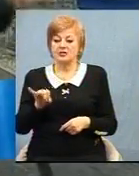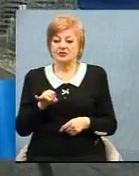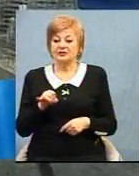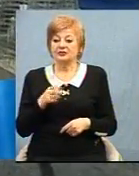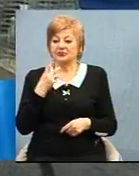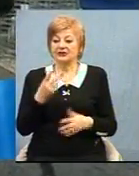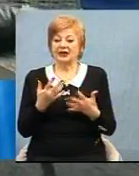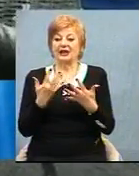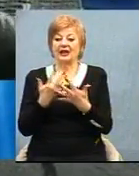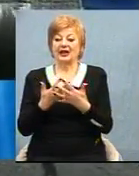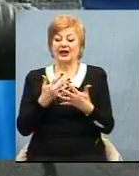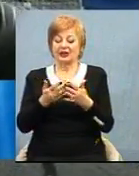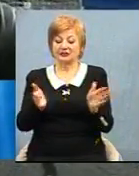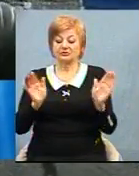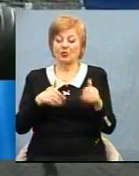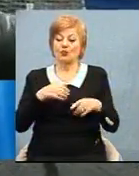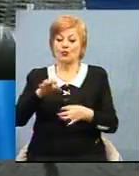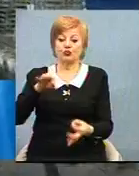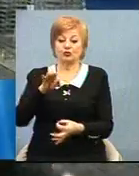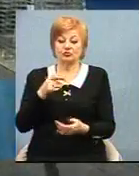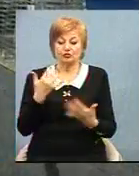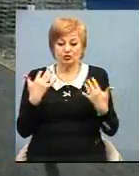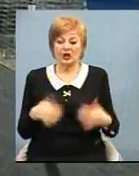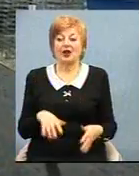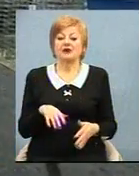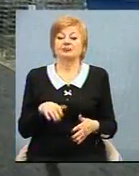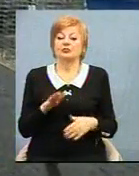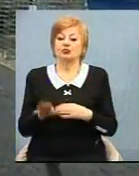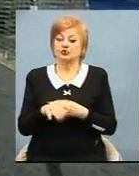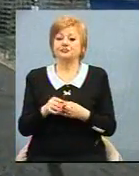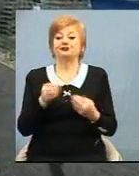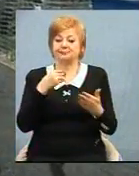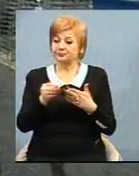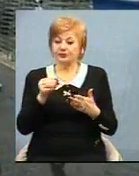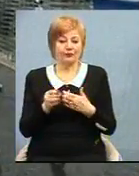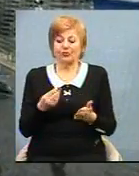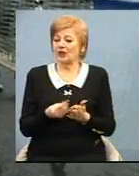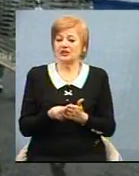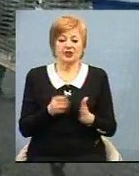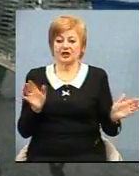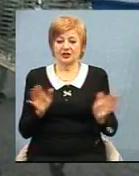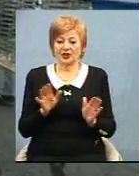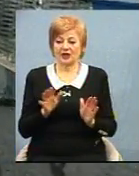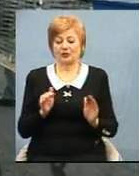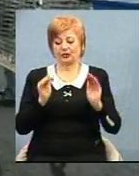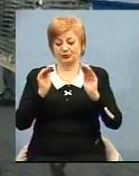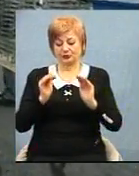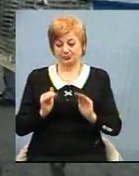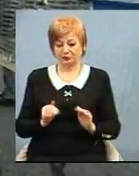вже клеточка пуста, а вдруга ще закінчується тільки. Люди беруть. Ми не дорого. Ми опустили ціну